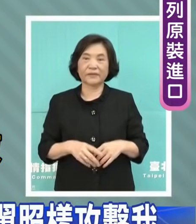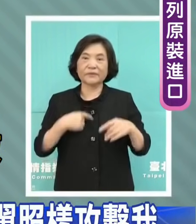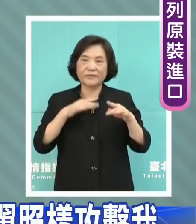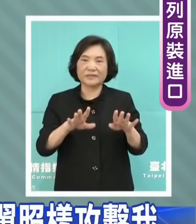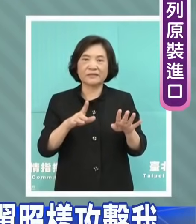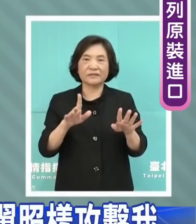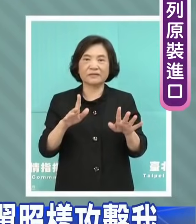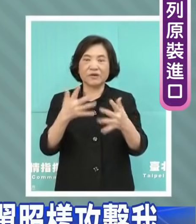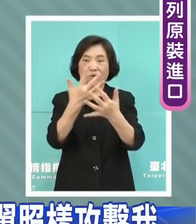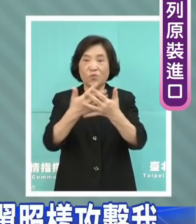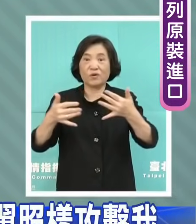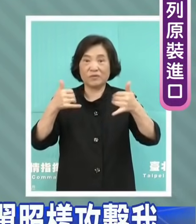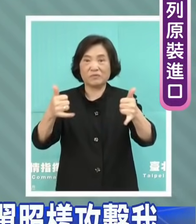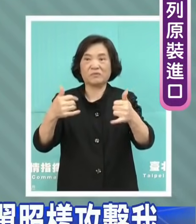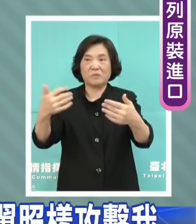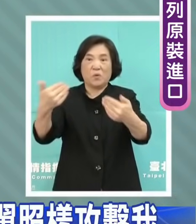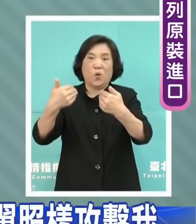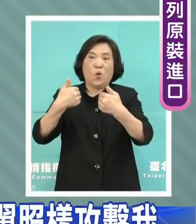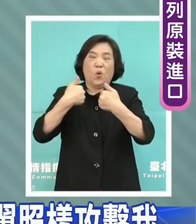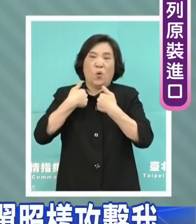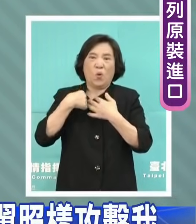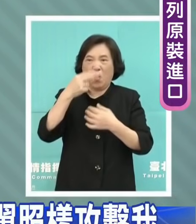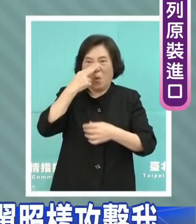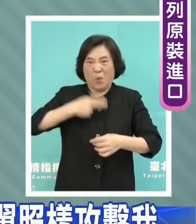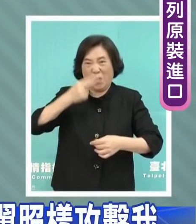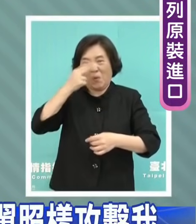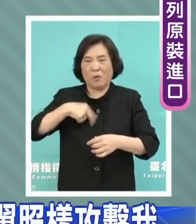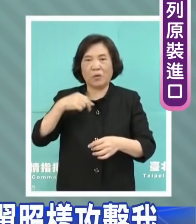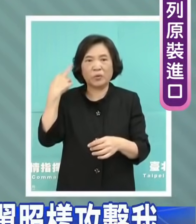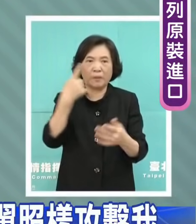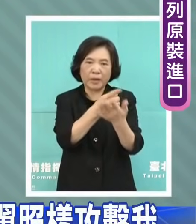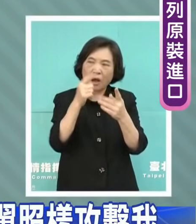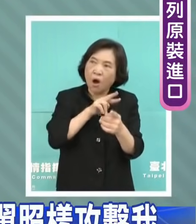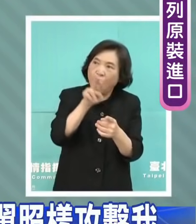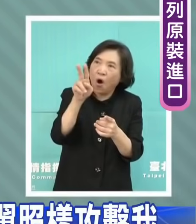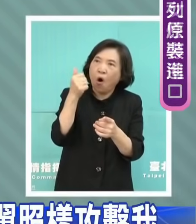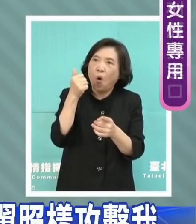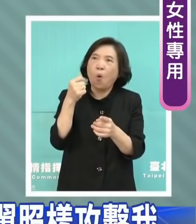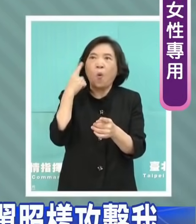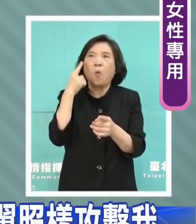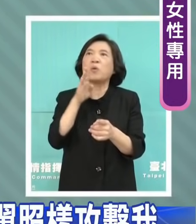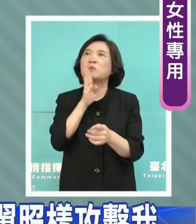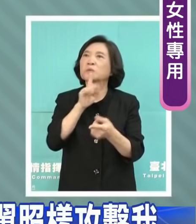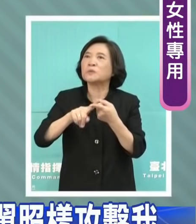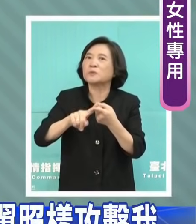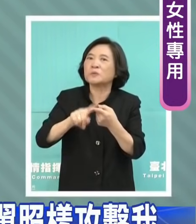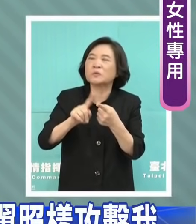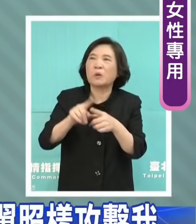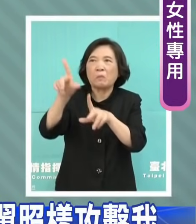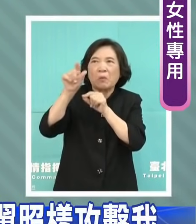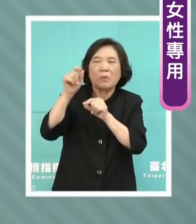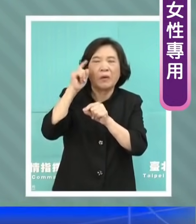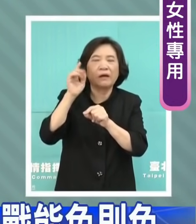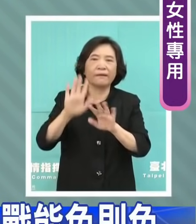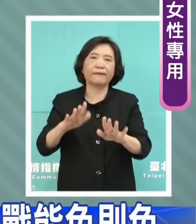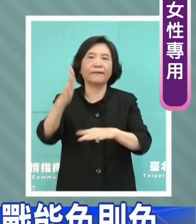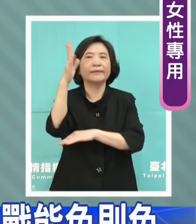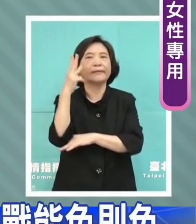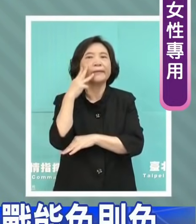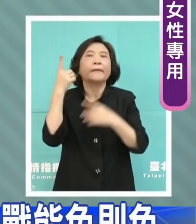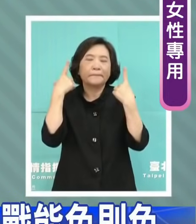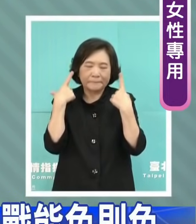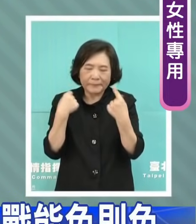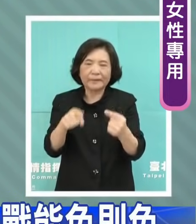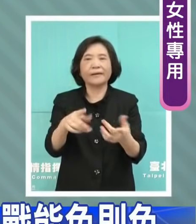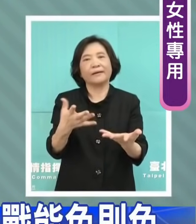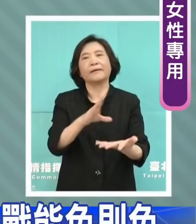效了，这种做梗图做网军还是有效的，所以那这是台湾目前政治的现况嘛，所以就